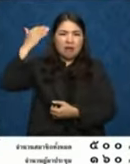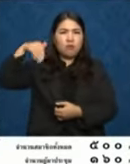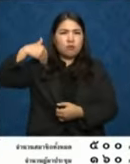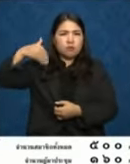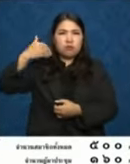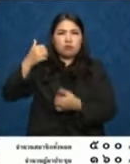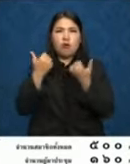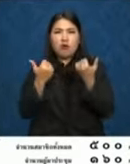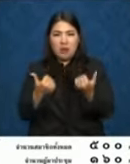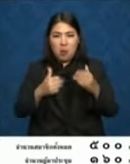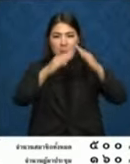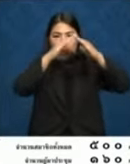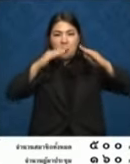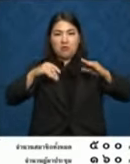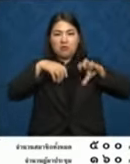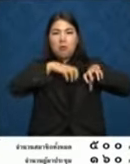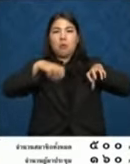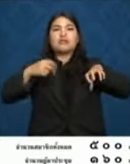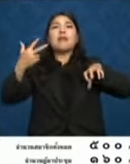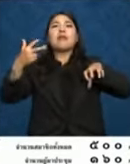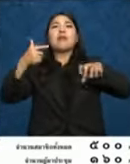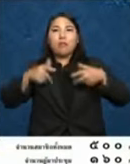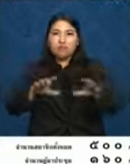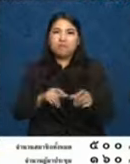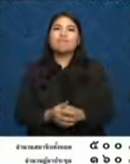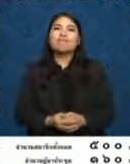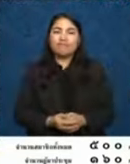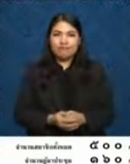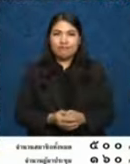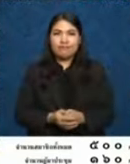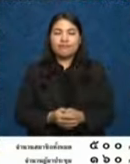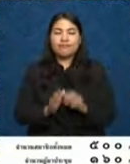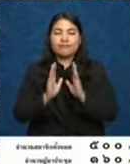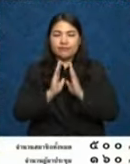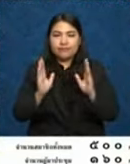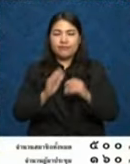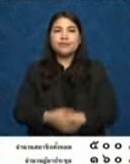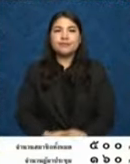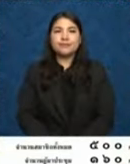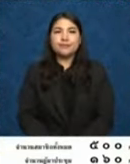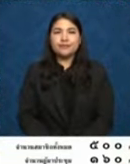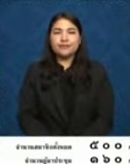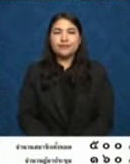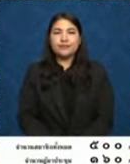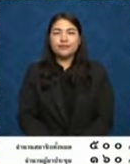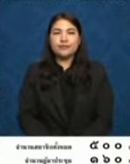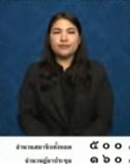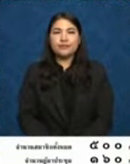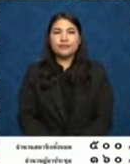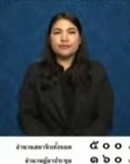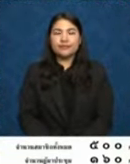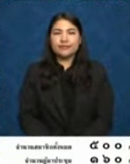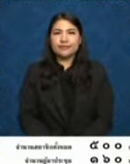างพีระมิดได้3แห่งแล้วครับท่านขอบคุณครับ ขอบคุณครับเชิญท่านเอกธนัทอินร